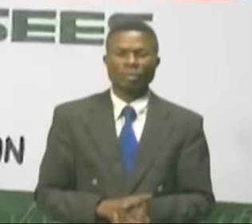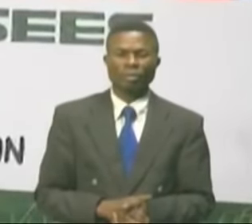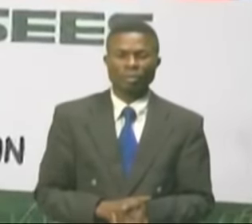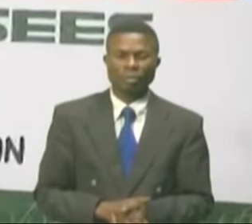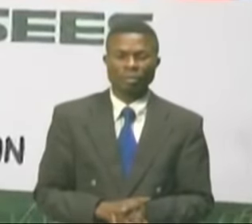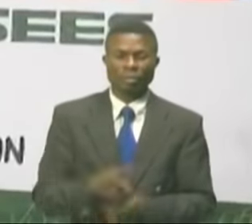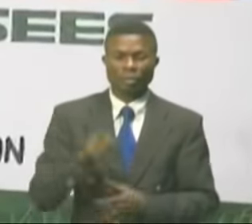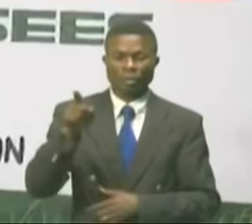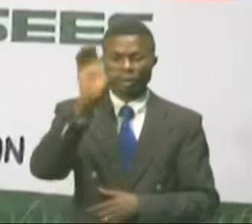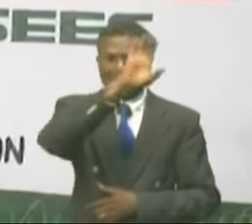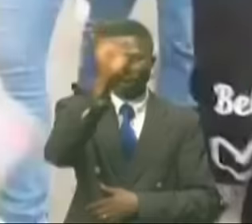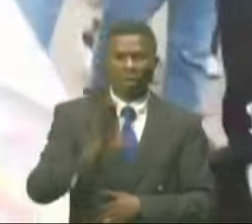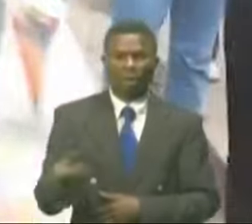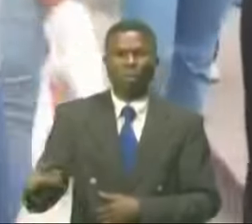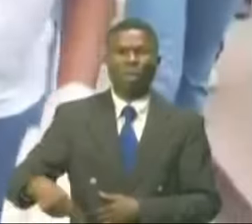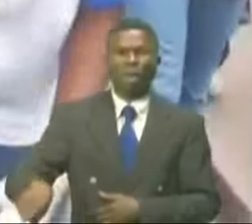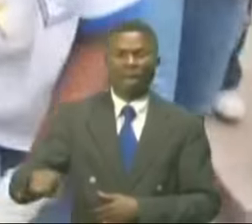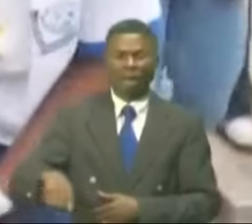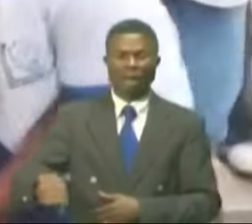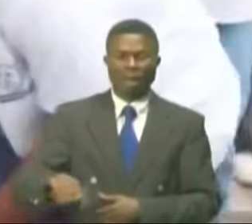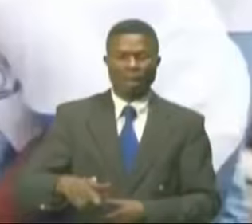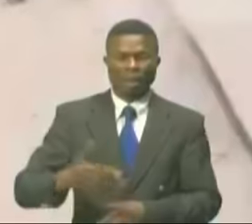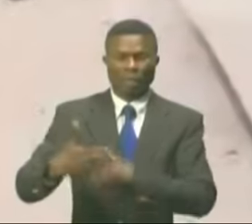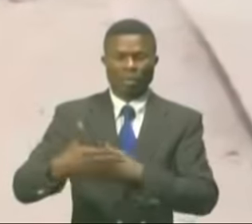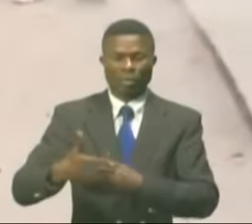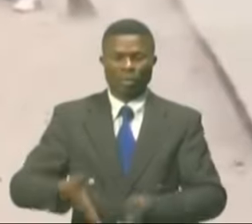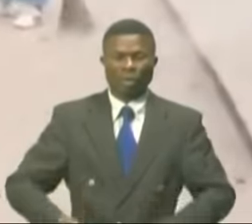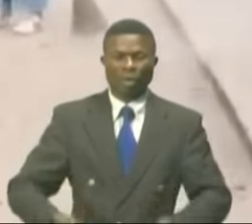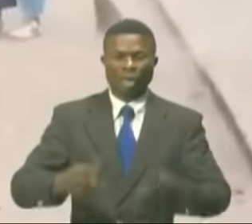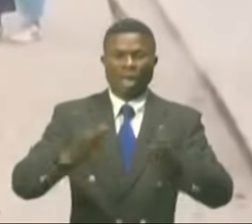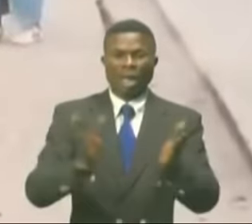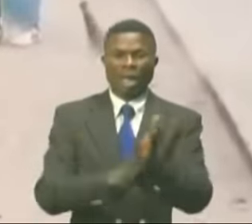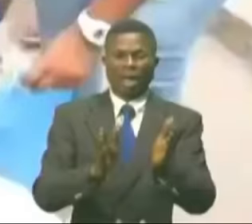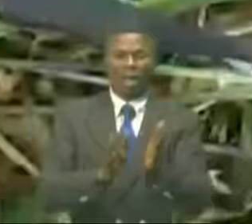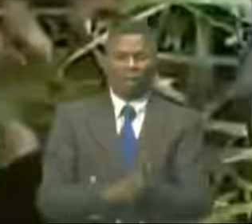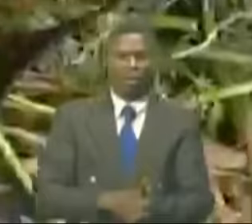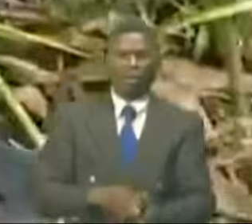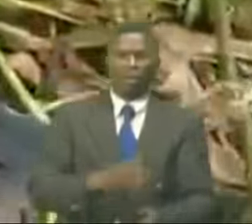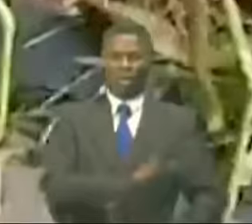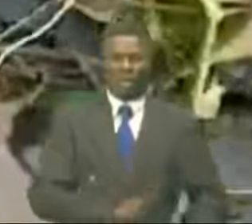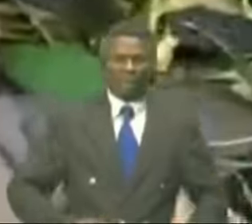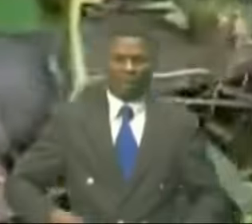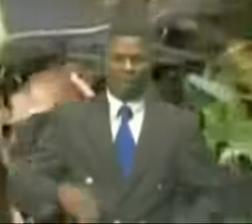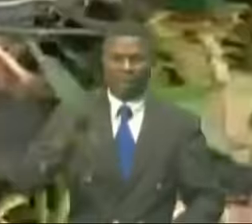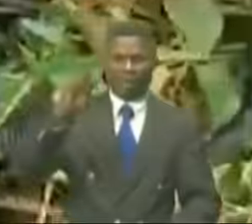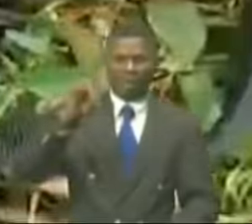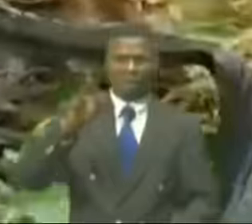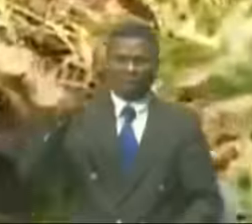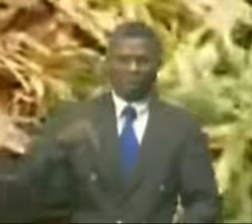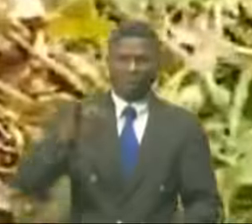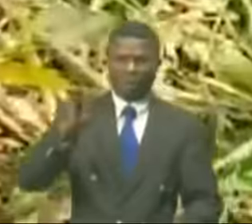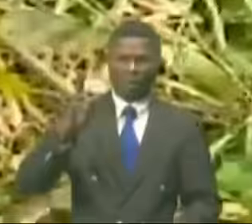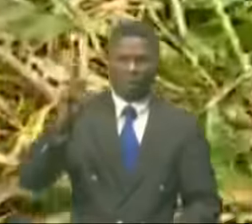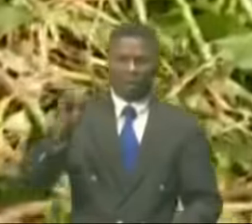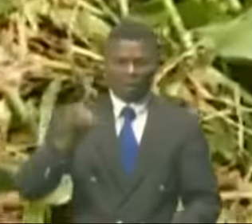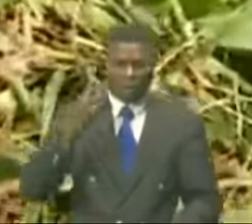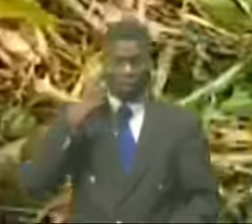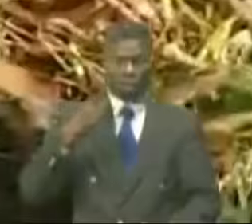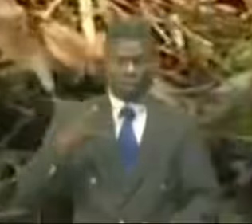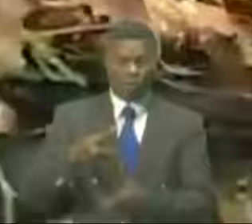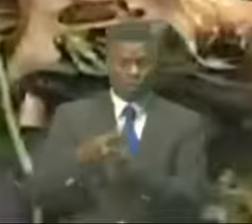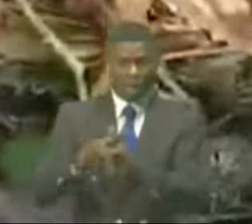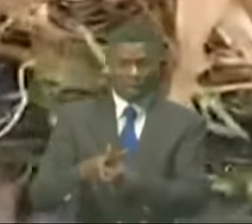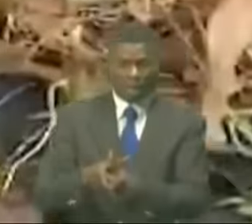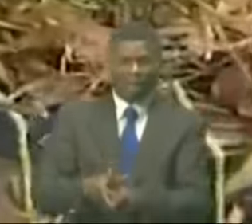Nous sommes dans la commune de Lemba. Le long de l'enclos du lycée Pico, l'on retrouve un fusil avec un chargeur bien garni de